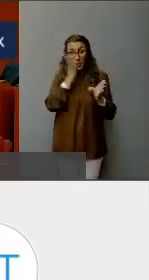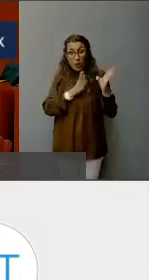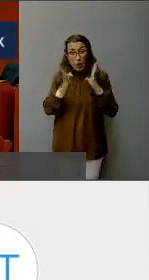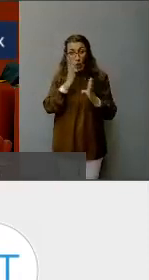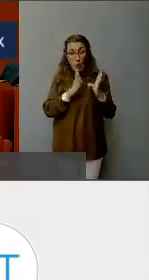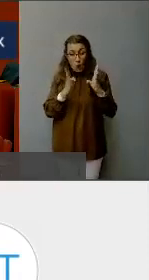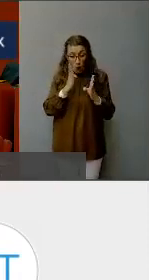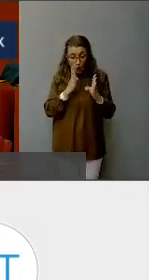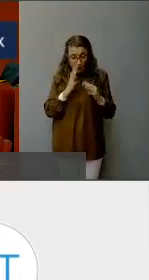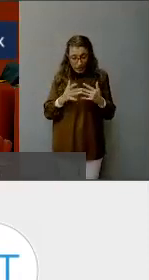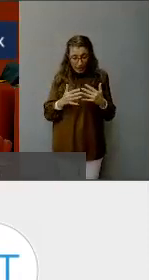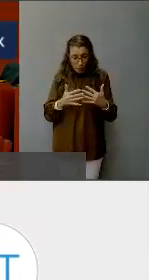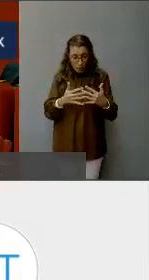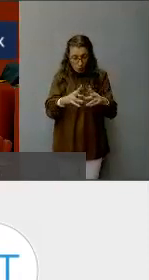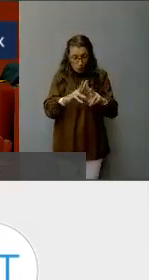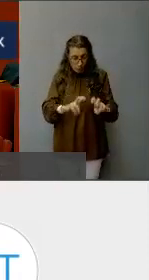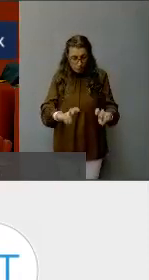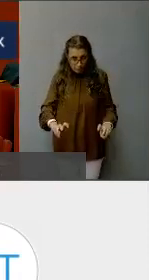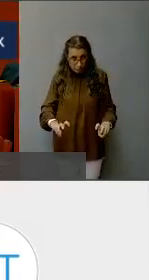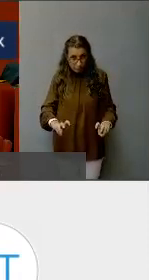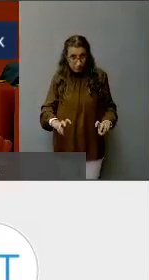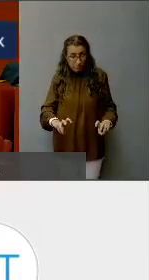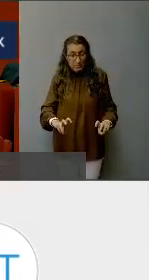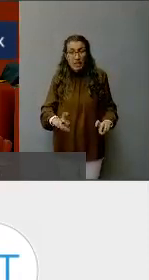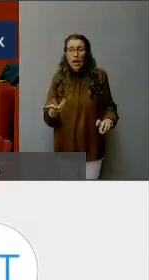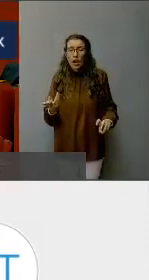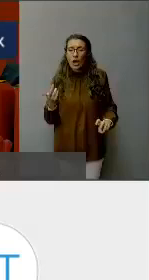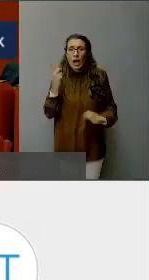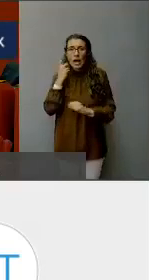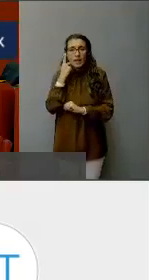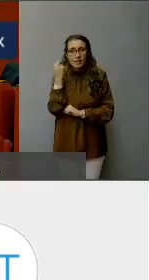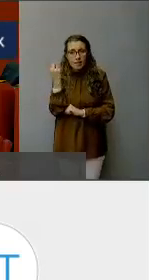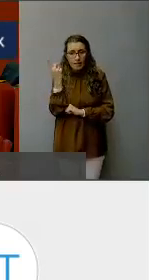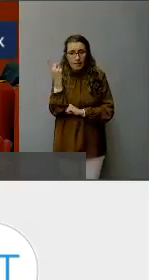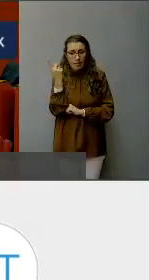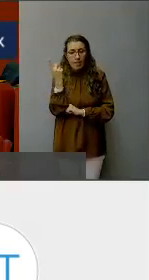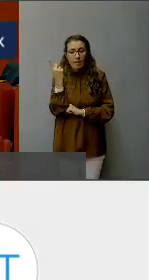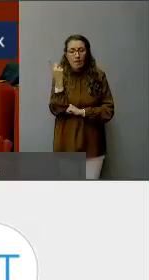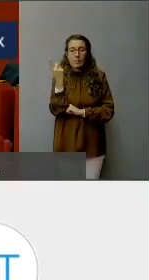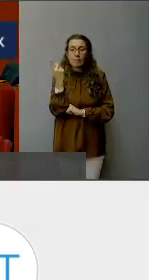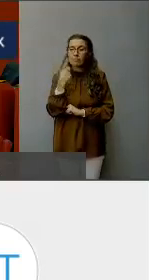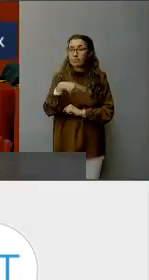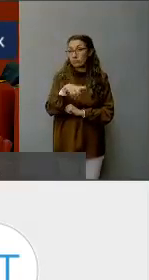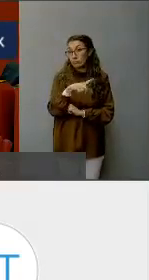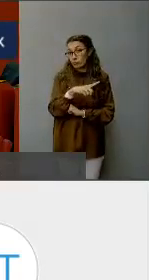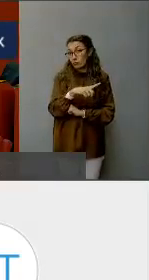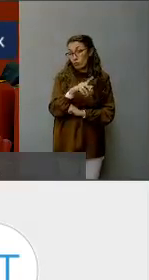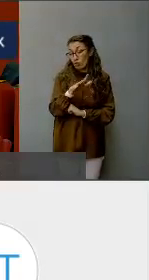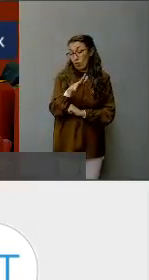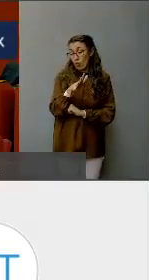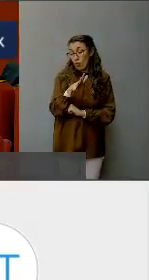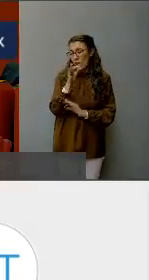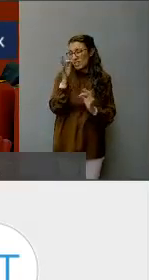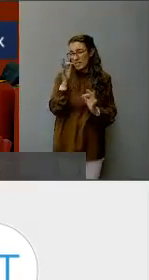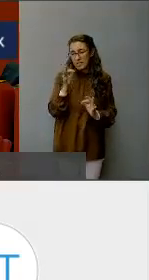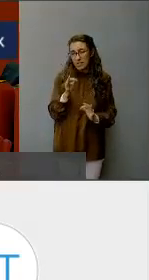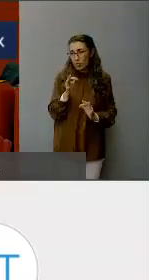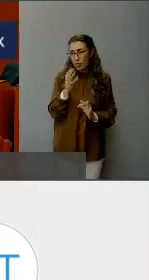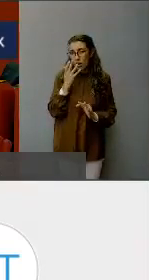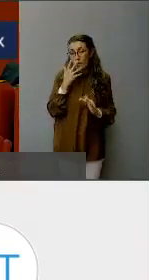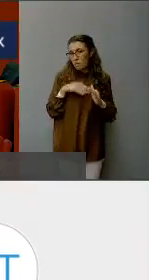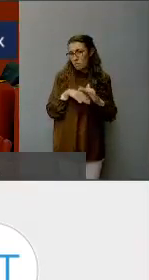terreni se naturalmente non si vuole mascherare come temiamo anzi diciamo quasi certi come quel tipo di